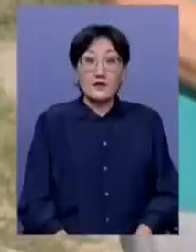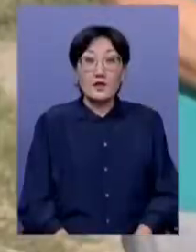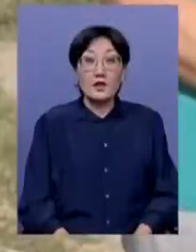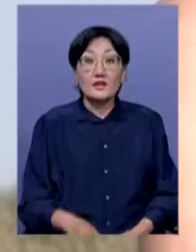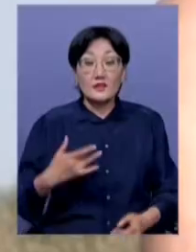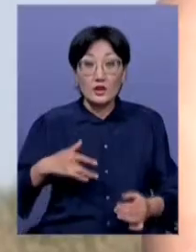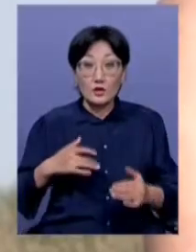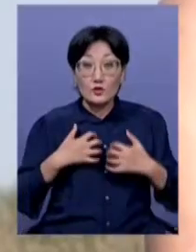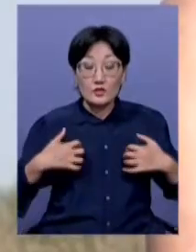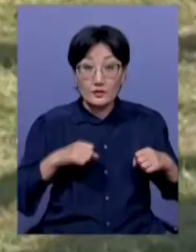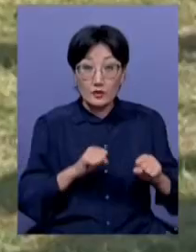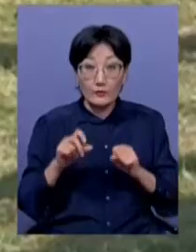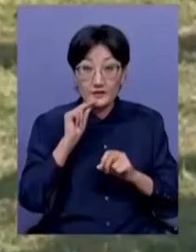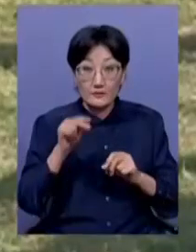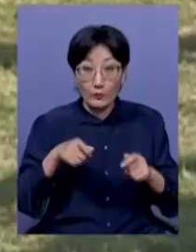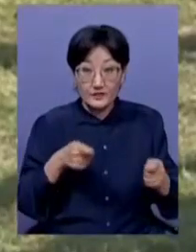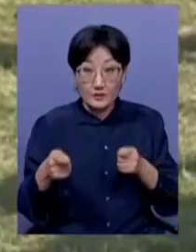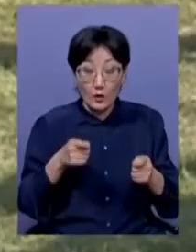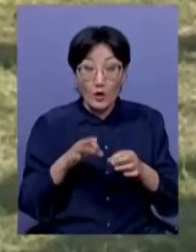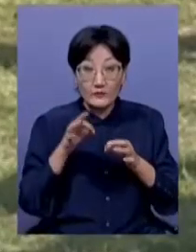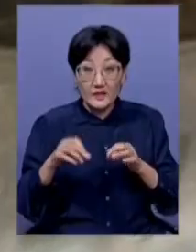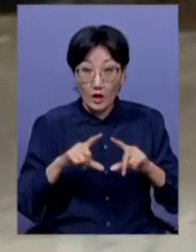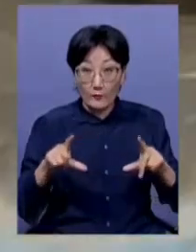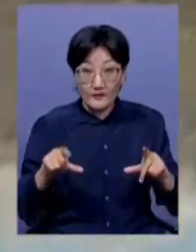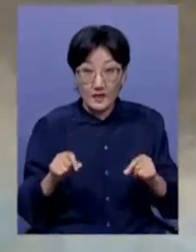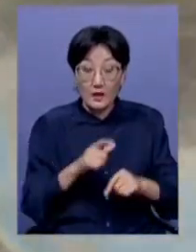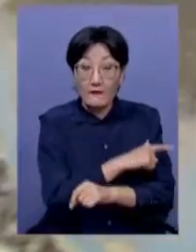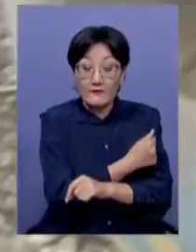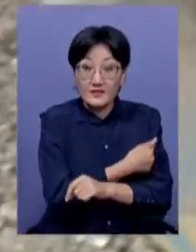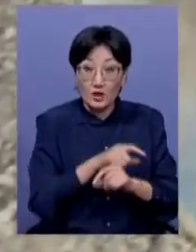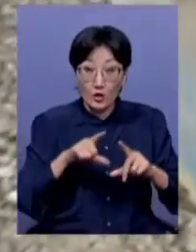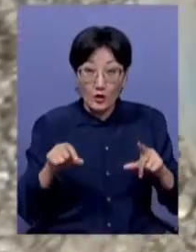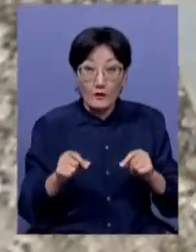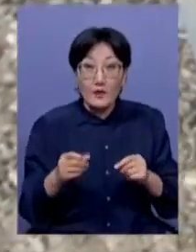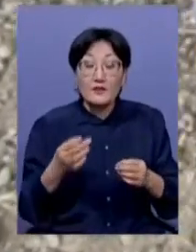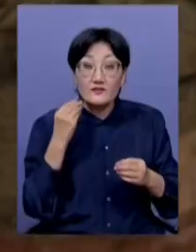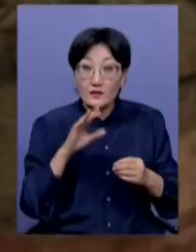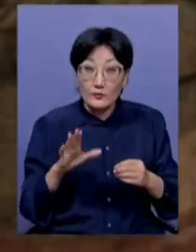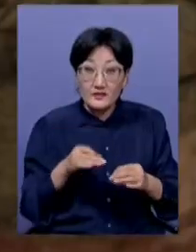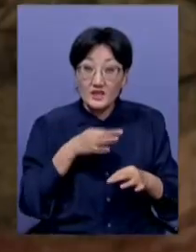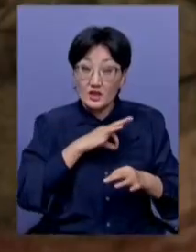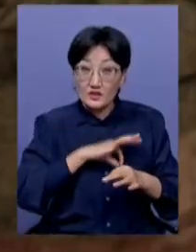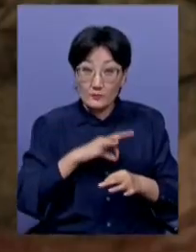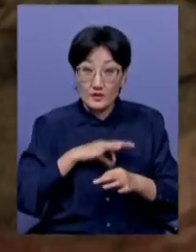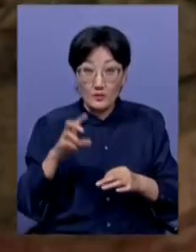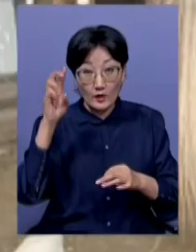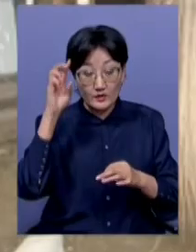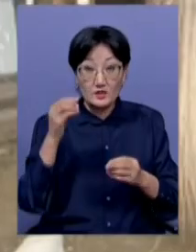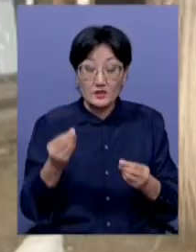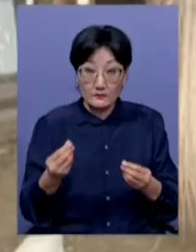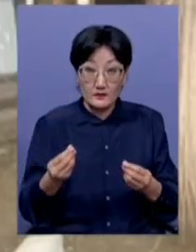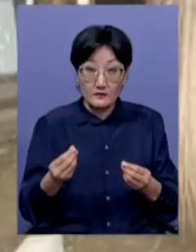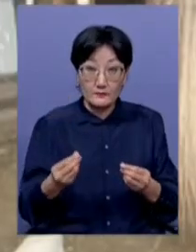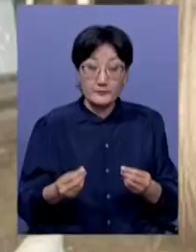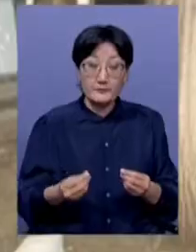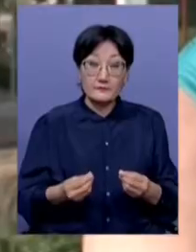Тараские зоозащитники обвиняют руководство областного управления ветеринарии в неэффективности использования государственных